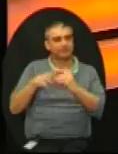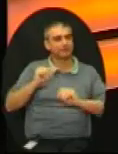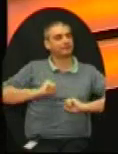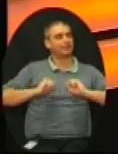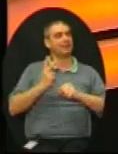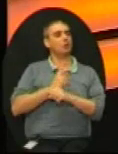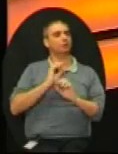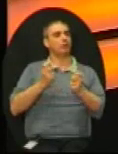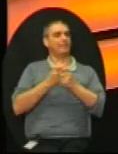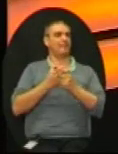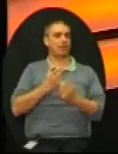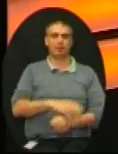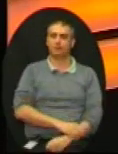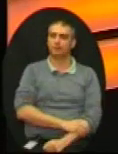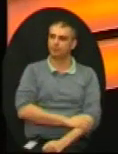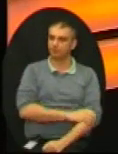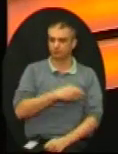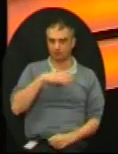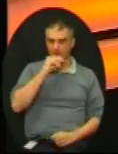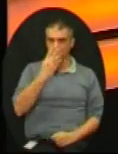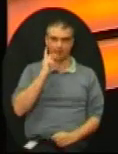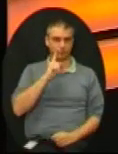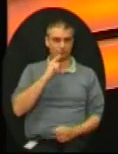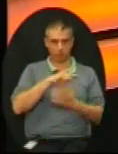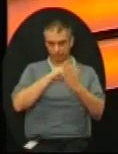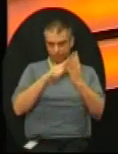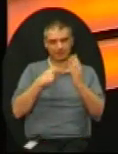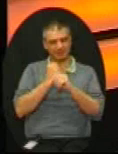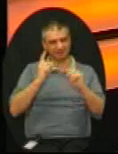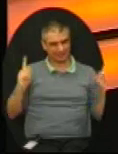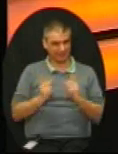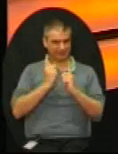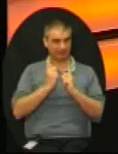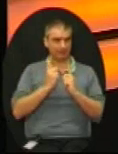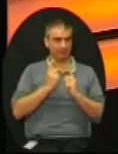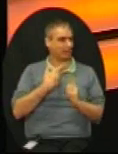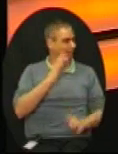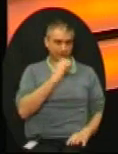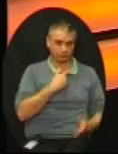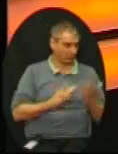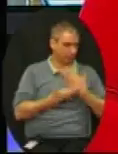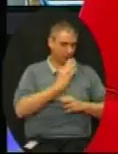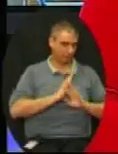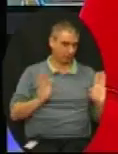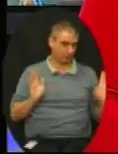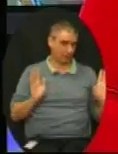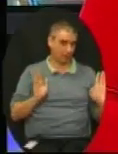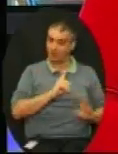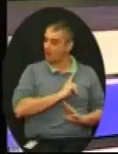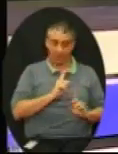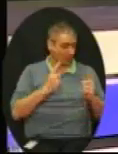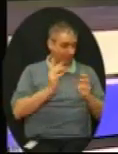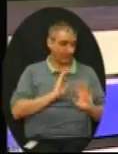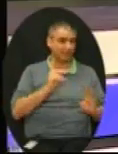התנהלות נורמטיבית של סיעה. אז אני רוצה עכשיו לדבר איתך על ארבעה שמות, נעשה את זה ממש בקצרה ברפליקות. אין סיכוי שאני אשתף איתך פעולה. לא, השם